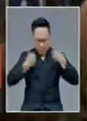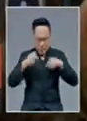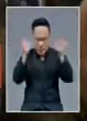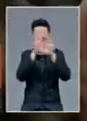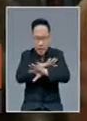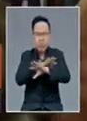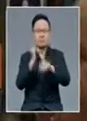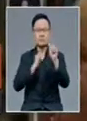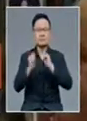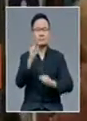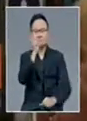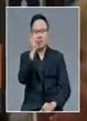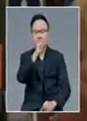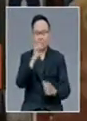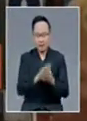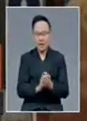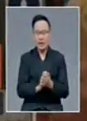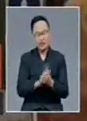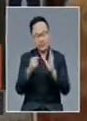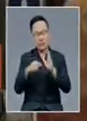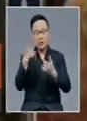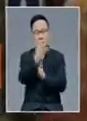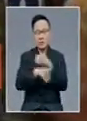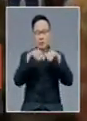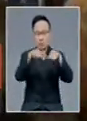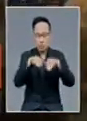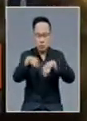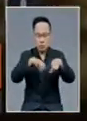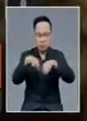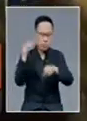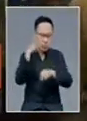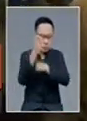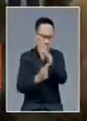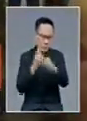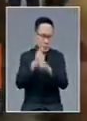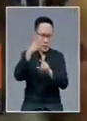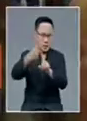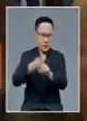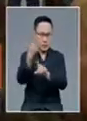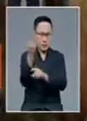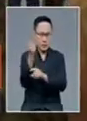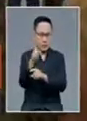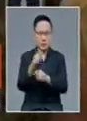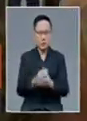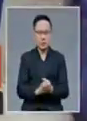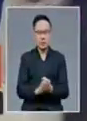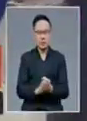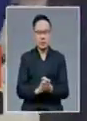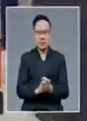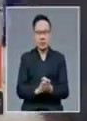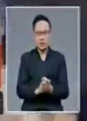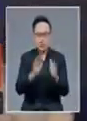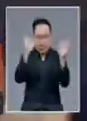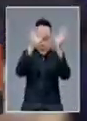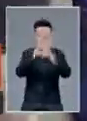ดนีย์ไปยังงานเทศกาลเอลวิสที่จัดขึ้นเป็นประจำทุกปีเมื่อวันที่11มกราคมที่ผ่านมาเหมือนไหมคะคนนี้ดูซิ เนี่ยแต่